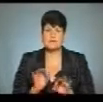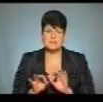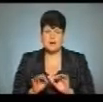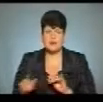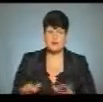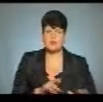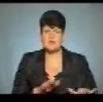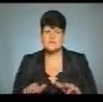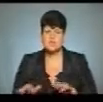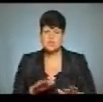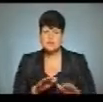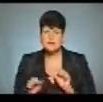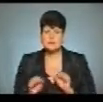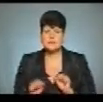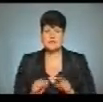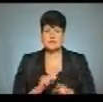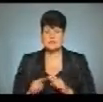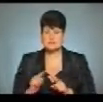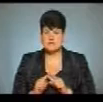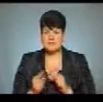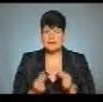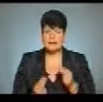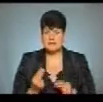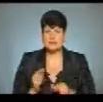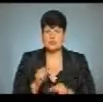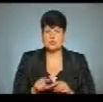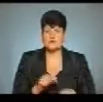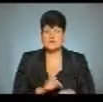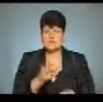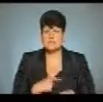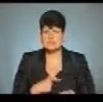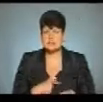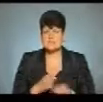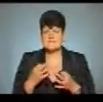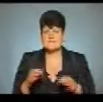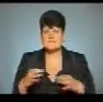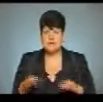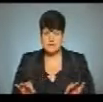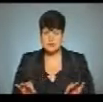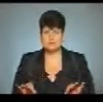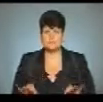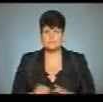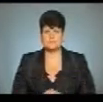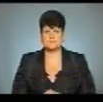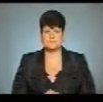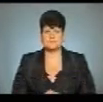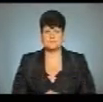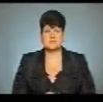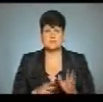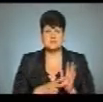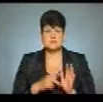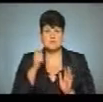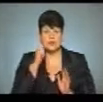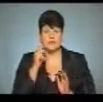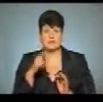такі на скорість ігри для того, щоб діти відчували себе вільно і свободно між собою. Семирічну